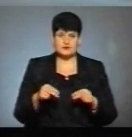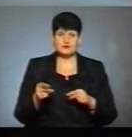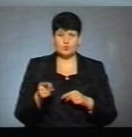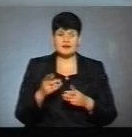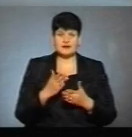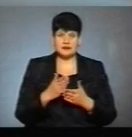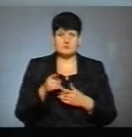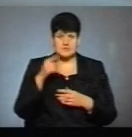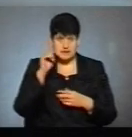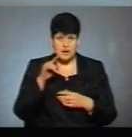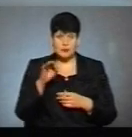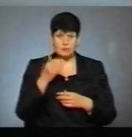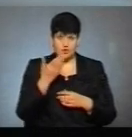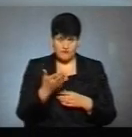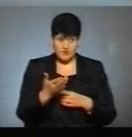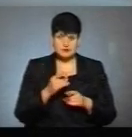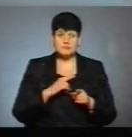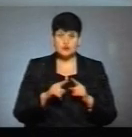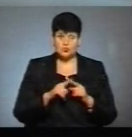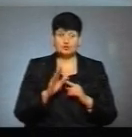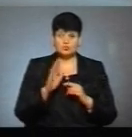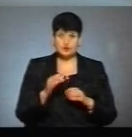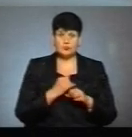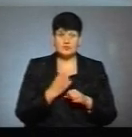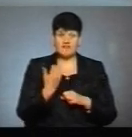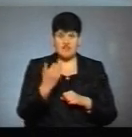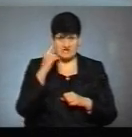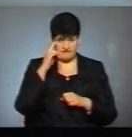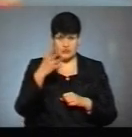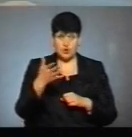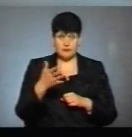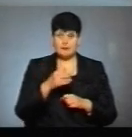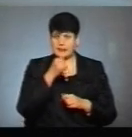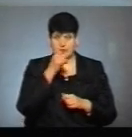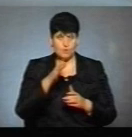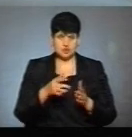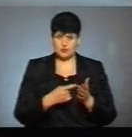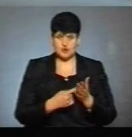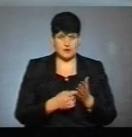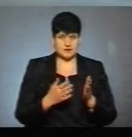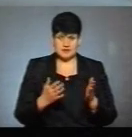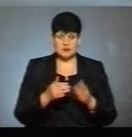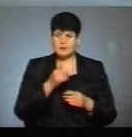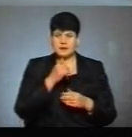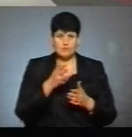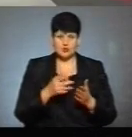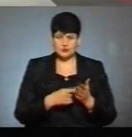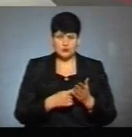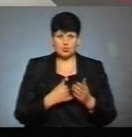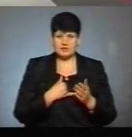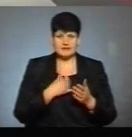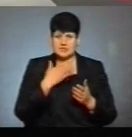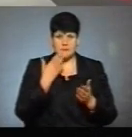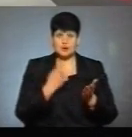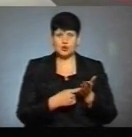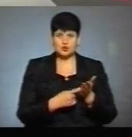Ми про вас знаємо, і ми скоро будемо робити вас відомими. Ми не можемо доказати. Ми не можемо доказати, в нас немає цих